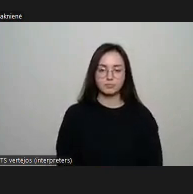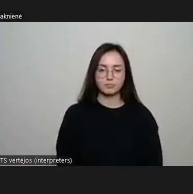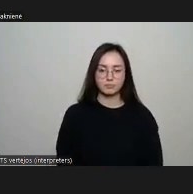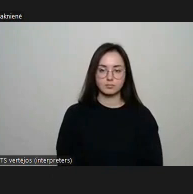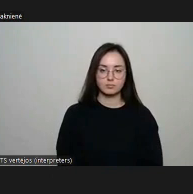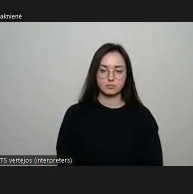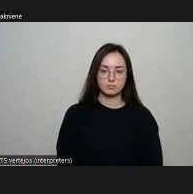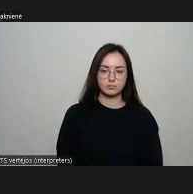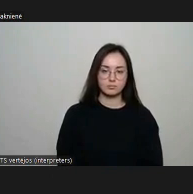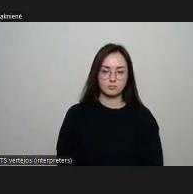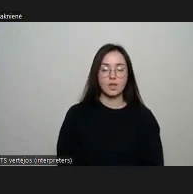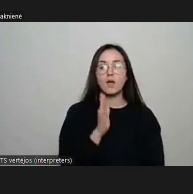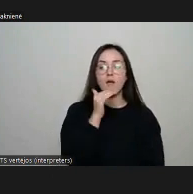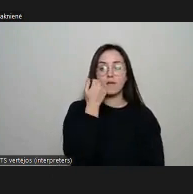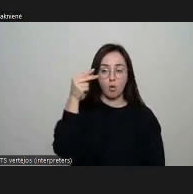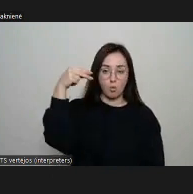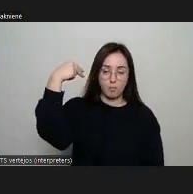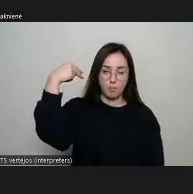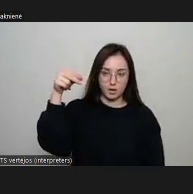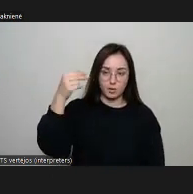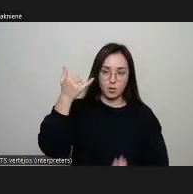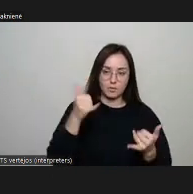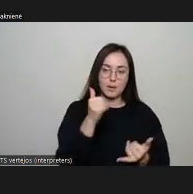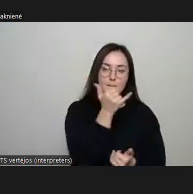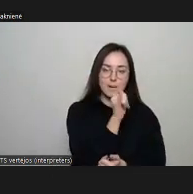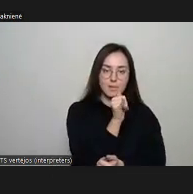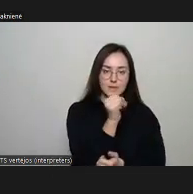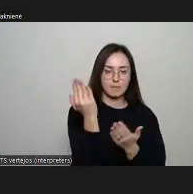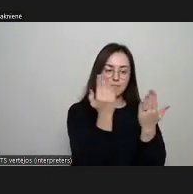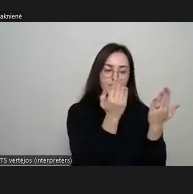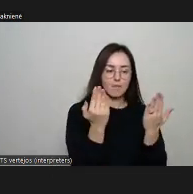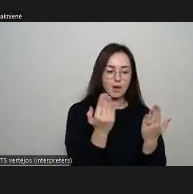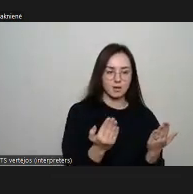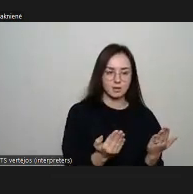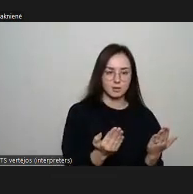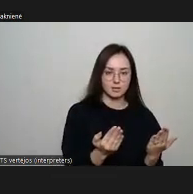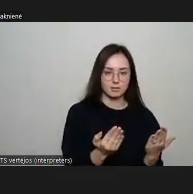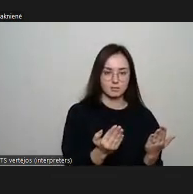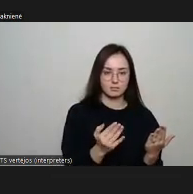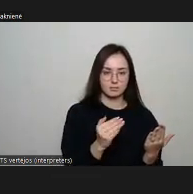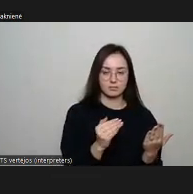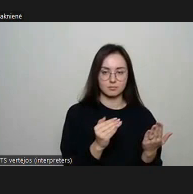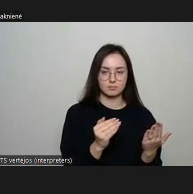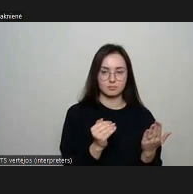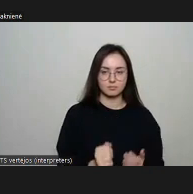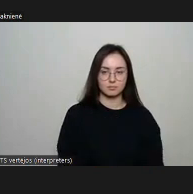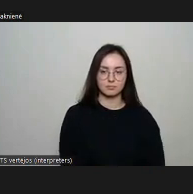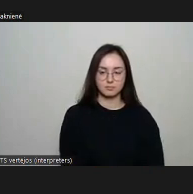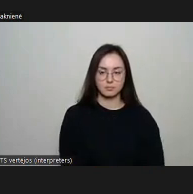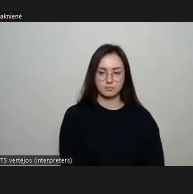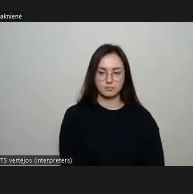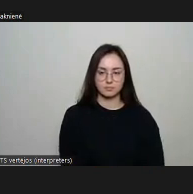Jo, po to bus pertrauka. Tai dabar pabandykim perskaityti, ką parašė Džeinės. Taigi,